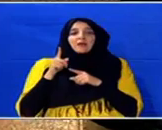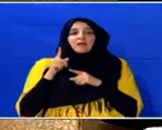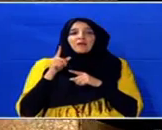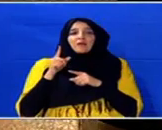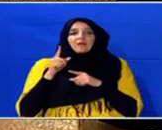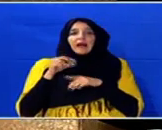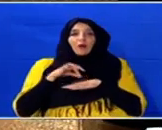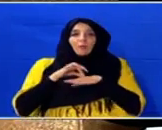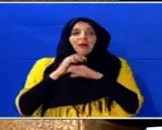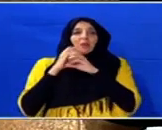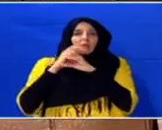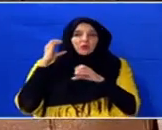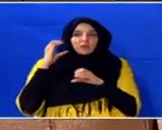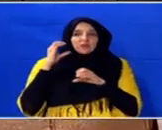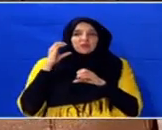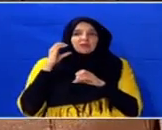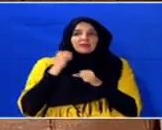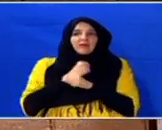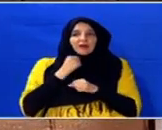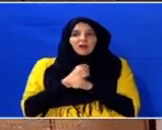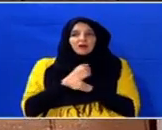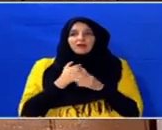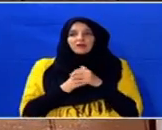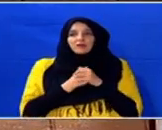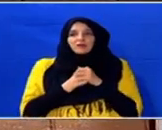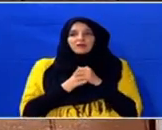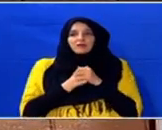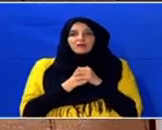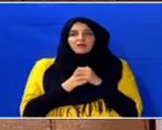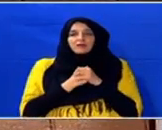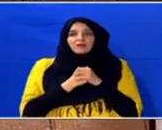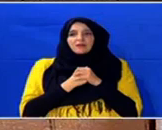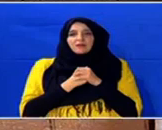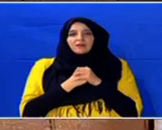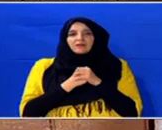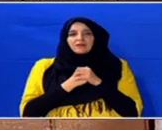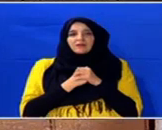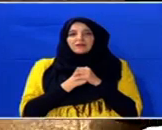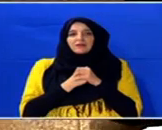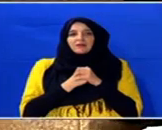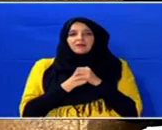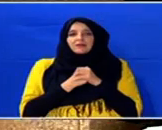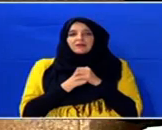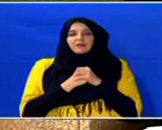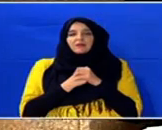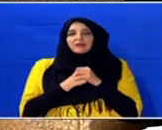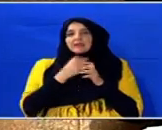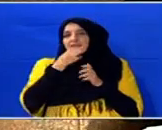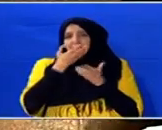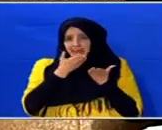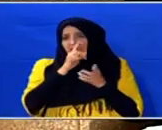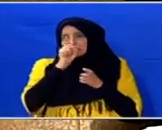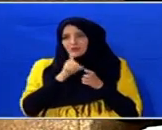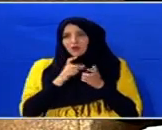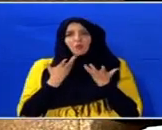رب واضح شيخ. صح شيخ، نورت الشاشة. السلام عليكم. هو ما يصليش الجمعاتنا يعني الأعمل، يقول